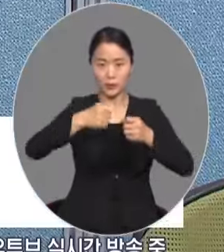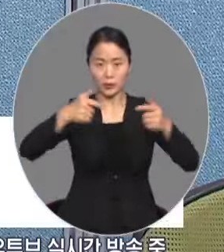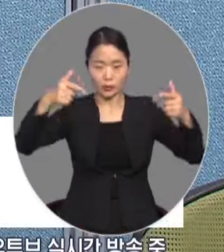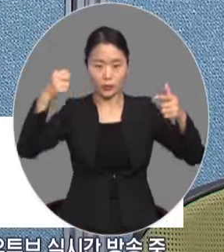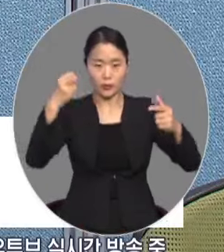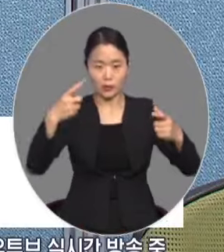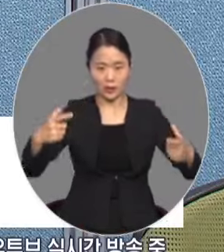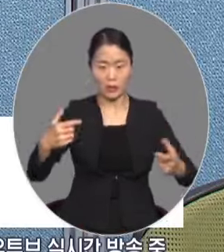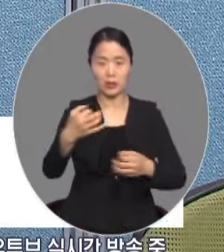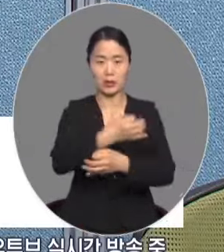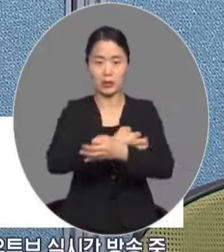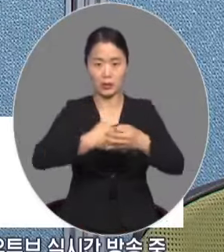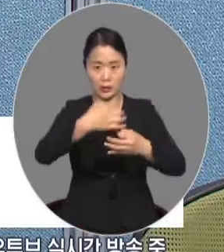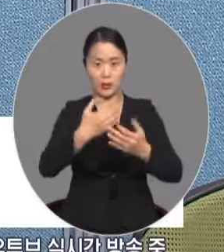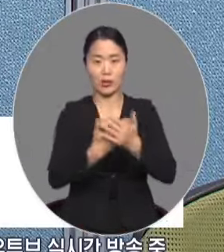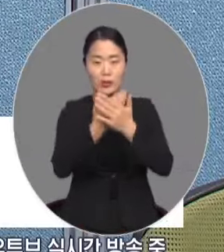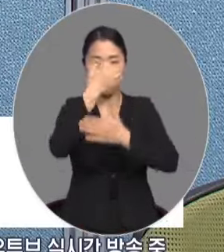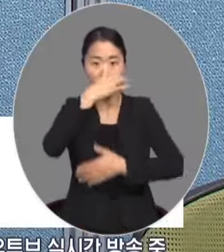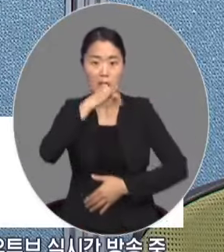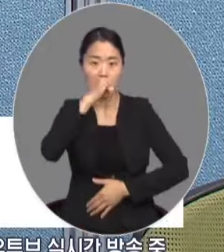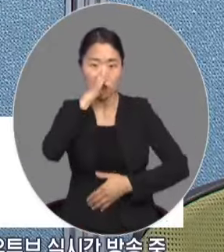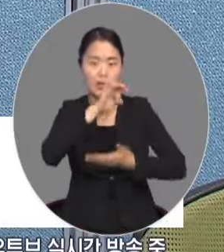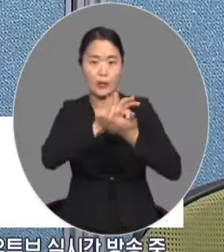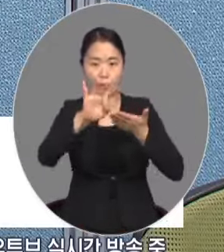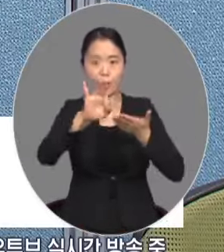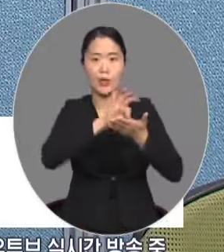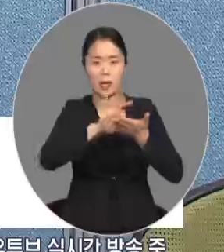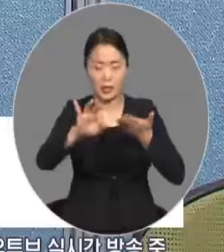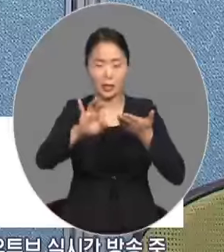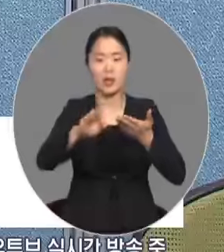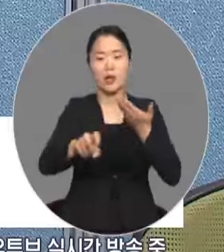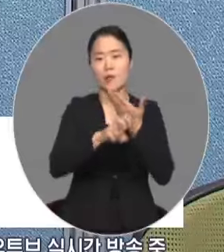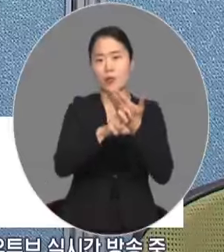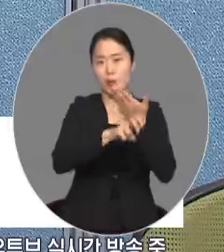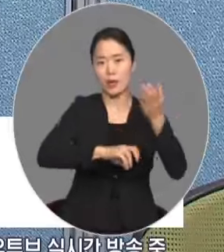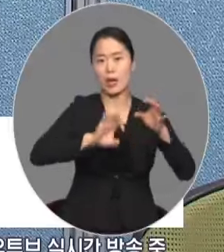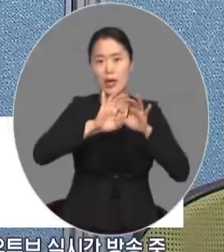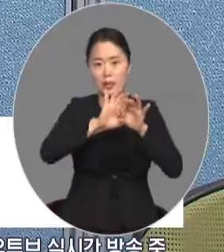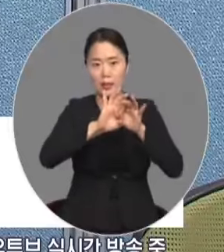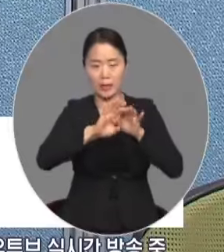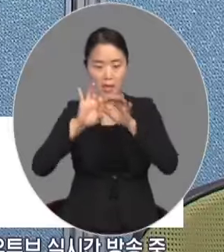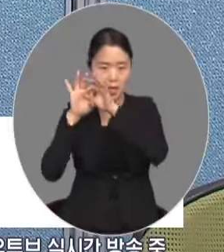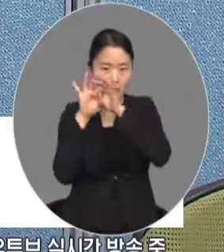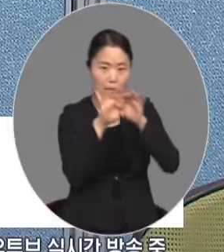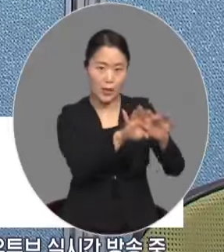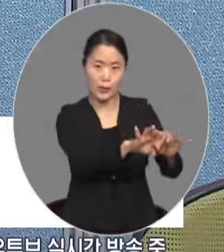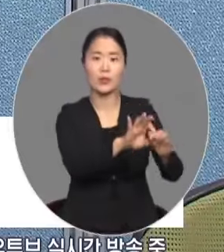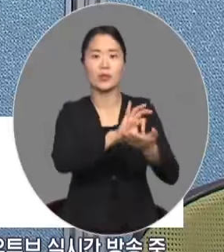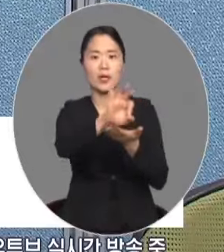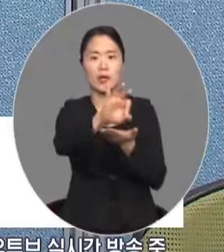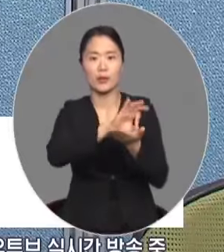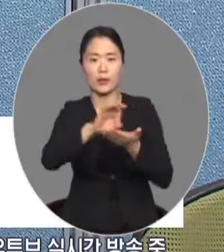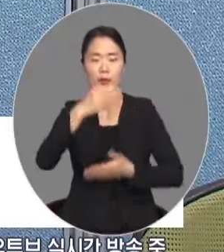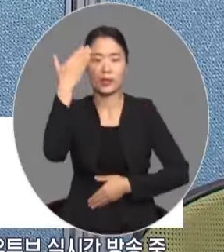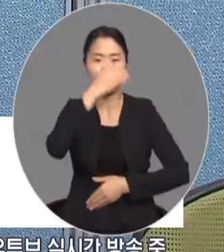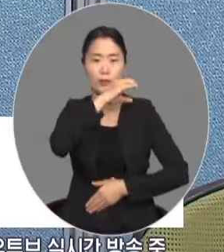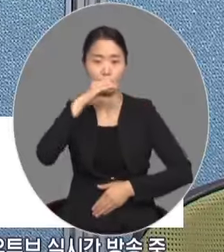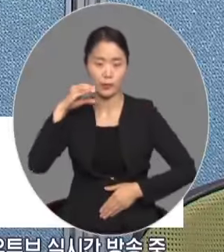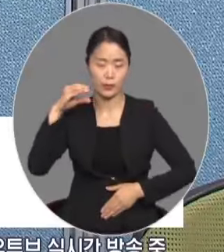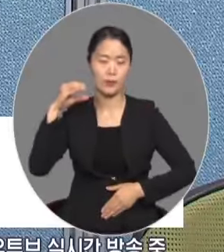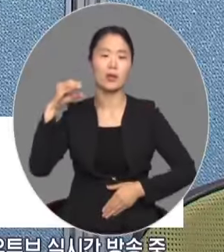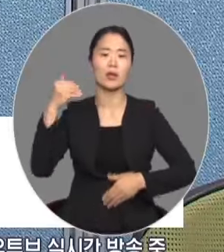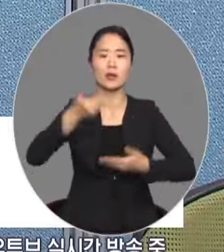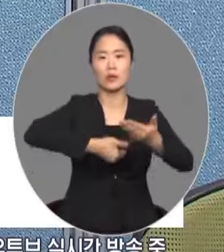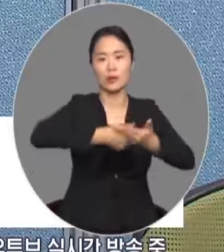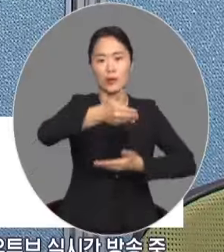활성화에 효과적으로 사용되기 위해서 부정 유통에 대한 지속적인 점검을 통해 건전하고 투명한 유통질서가